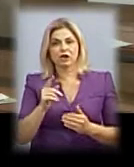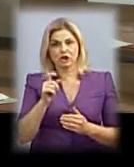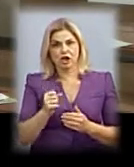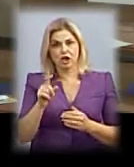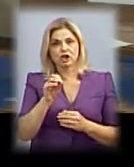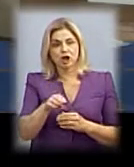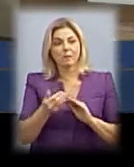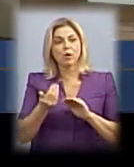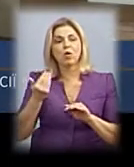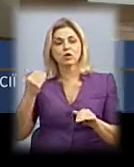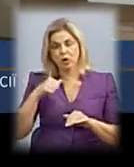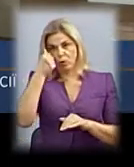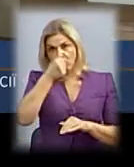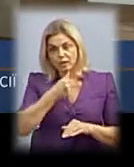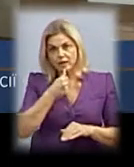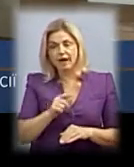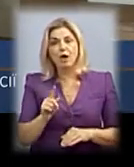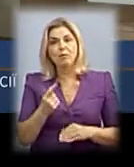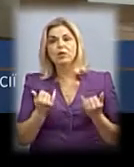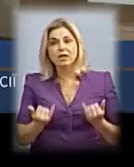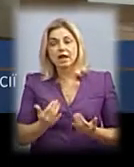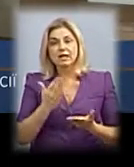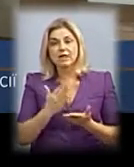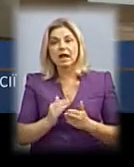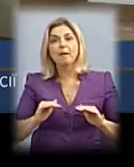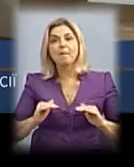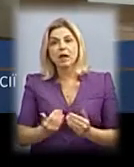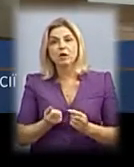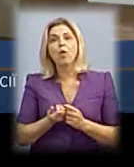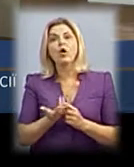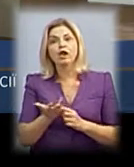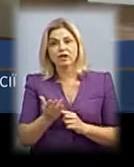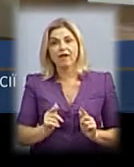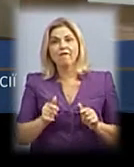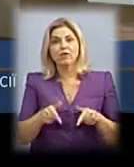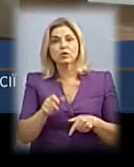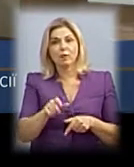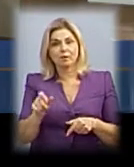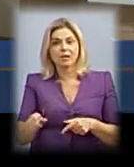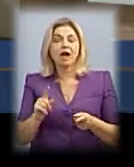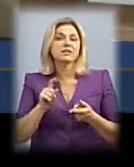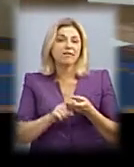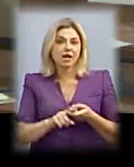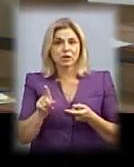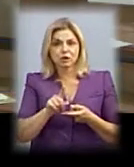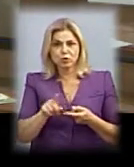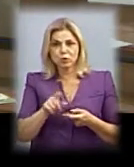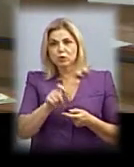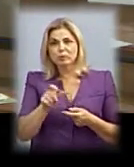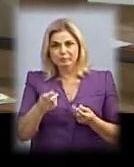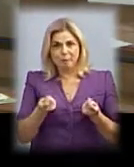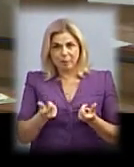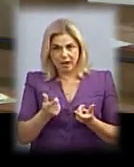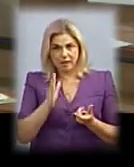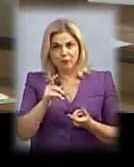зараз є найменша кількість випускників, тобто в зв'язку з демографічною проблемою, яка є в Україні, тому, мабуть, це